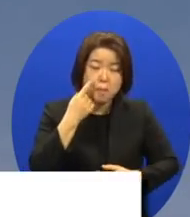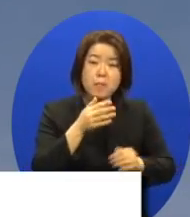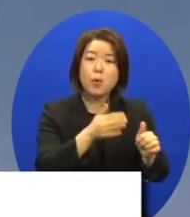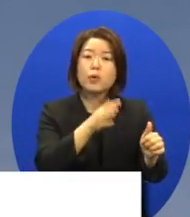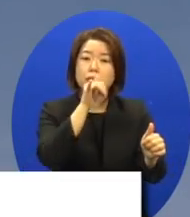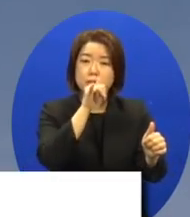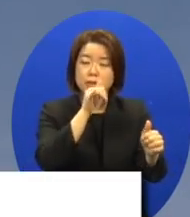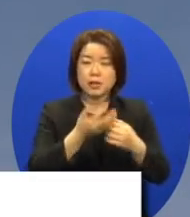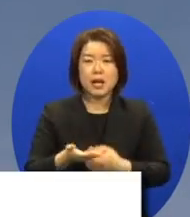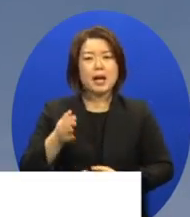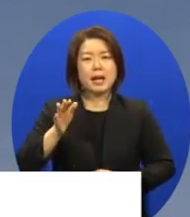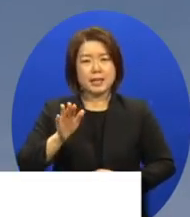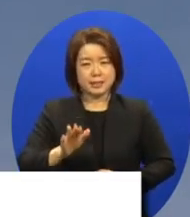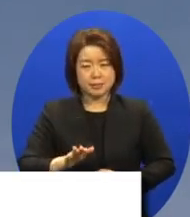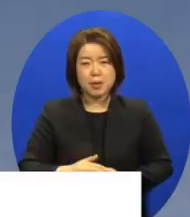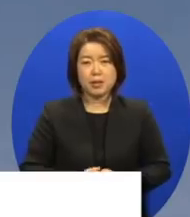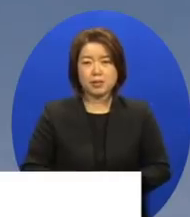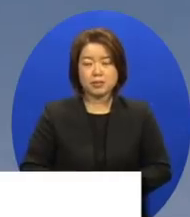그러나